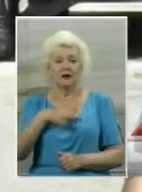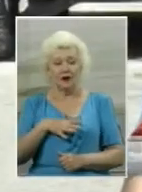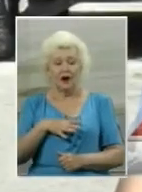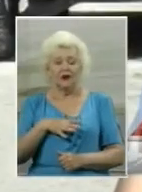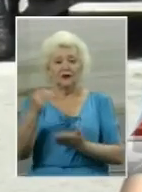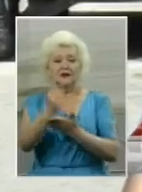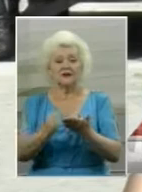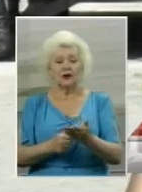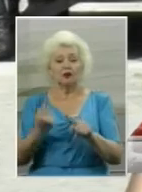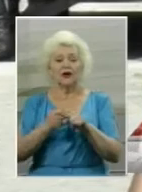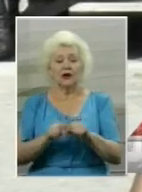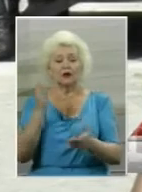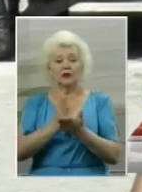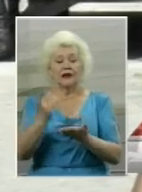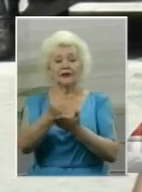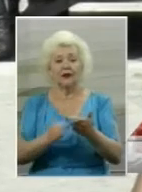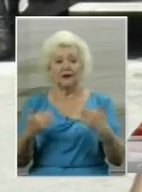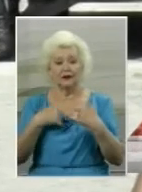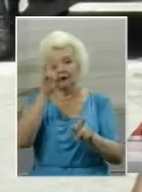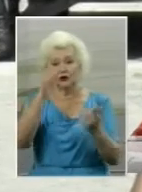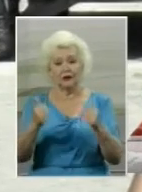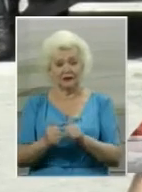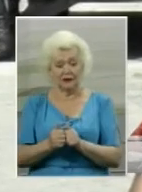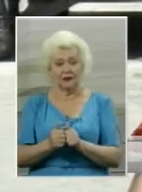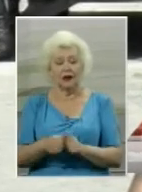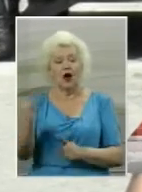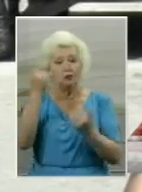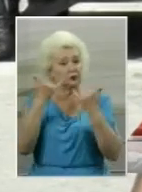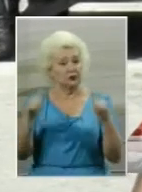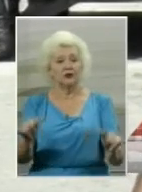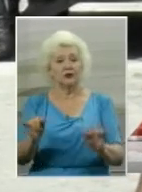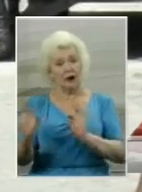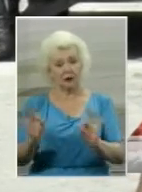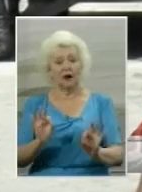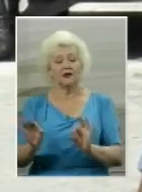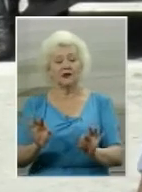Понравилось оружие, которое есть на вооружении в нашей стране. Впечатляет, конечно,